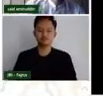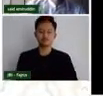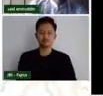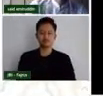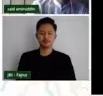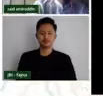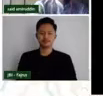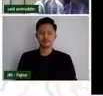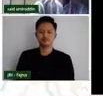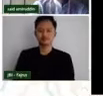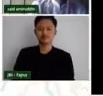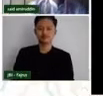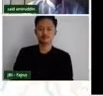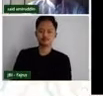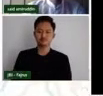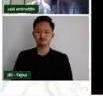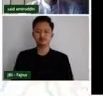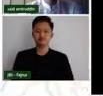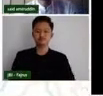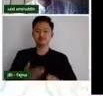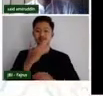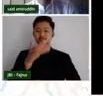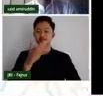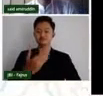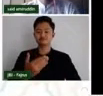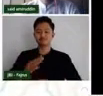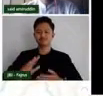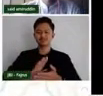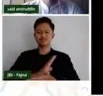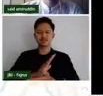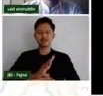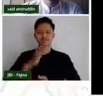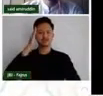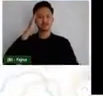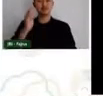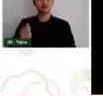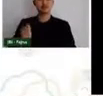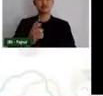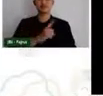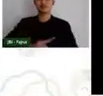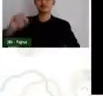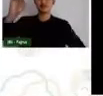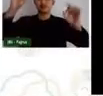Ya, terima kasih atas kesempatan yang diberikan. Assalamualaikum warahmatullahi wabarakatuh.